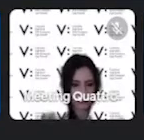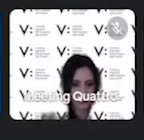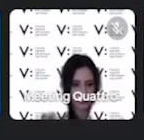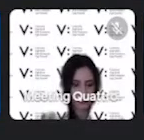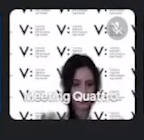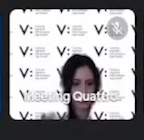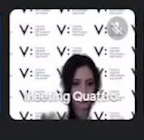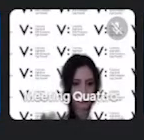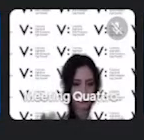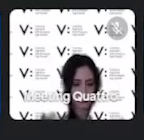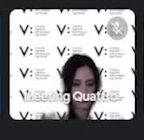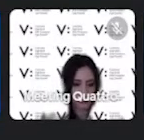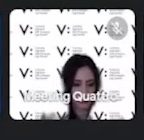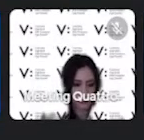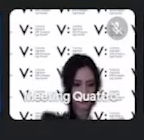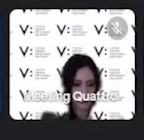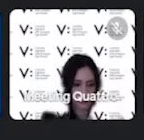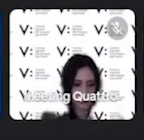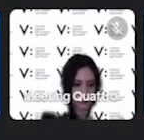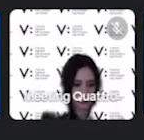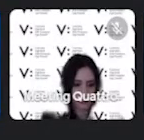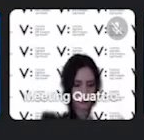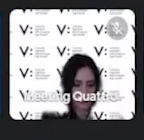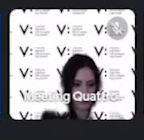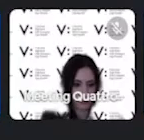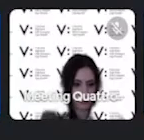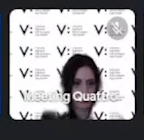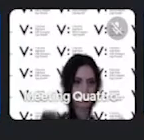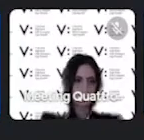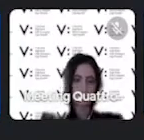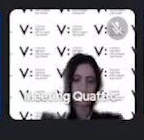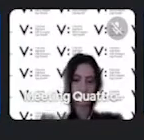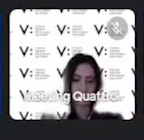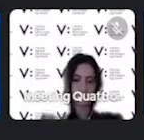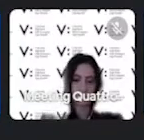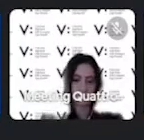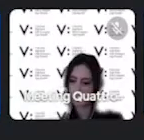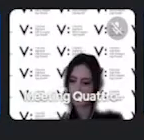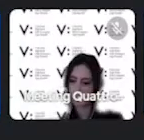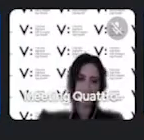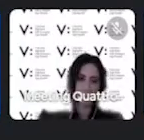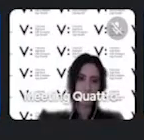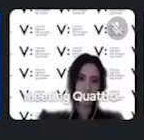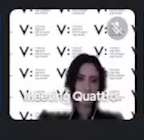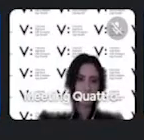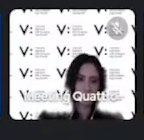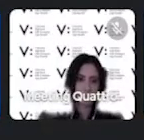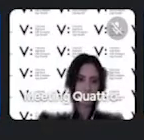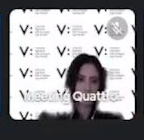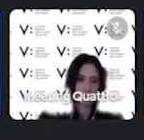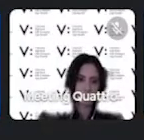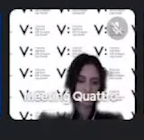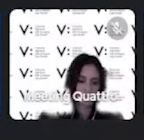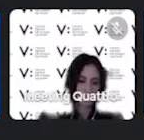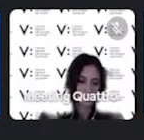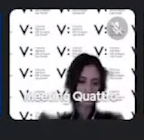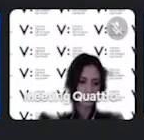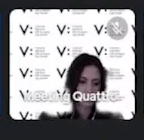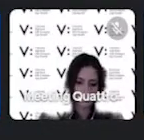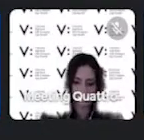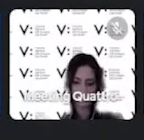avere accesso a tutti quanti i servizi messi a disposizione dall'ADISURC, quindi le